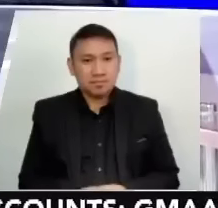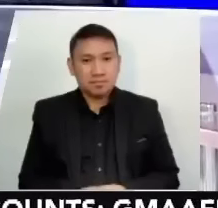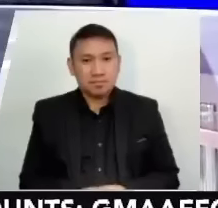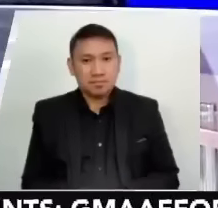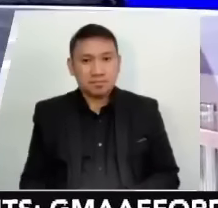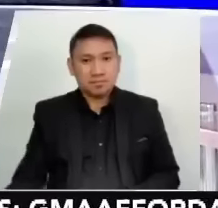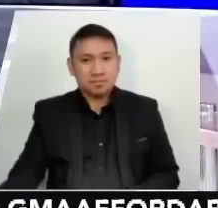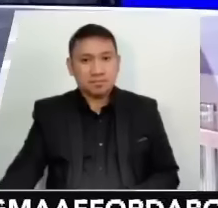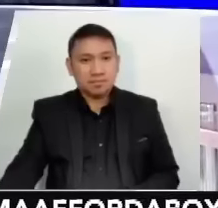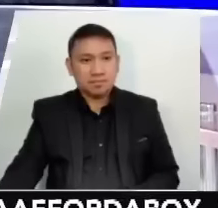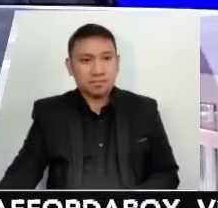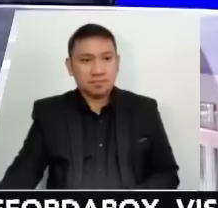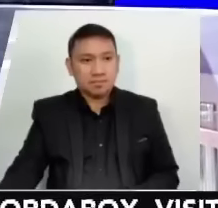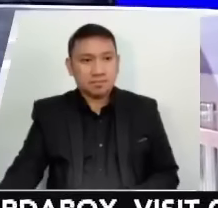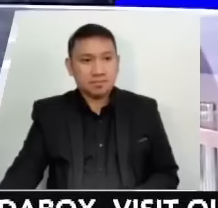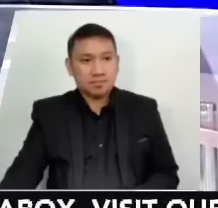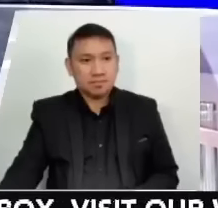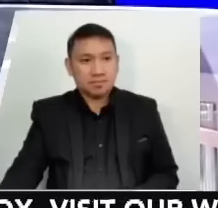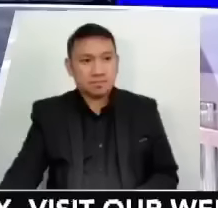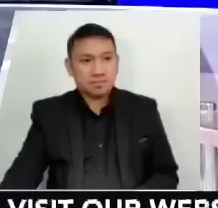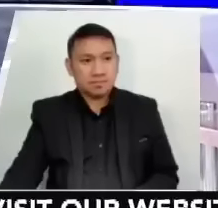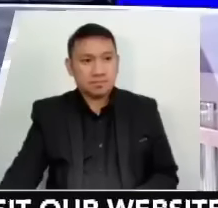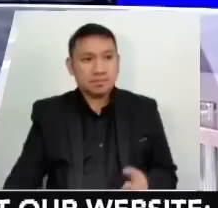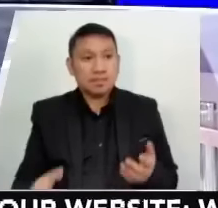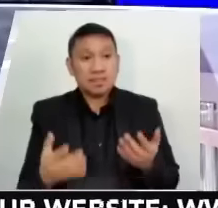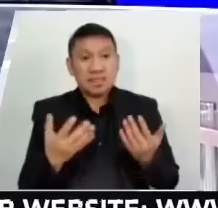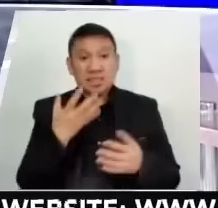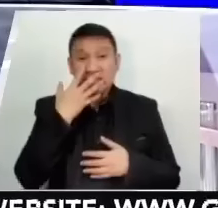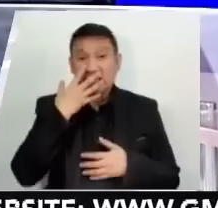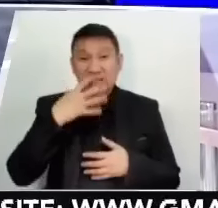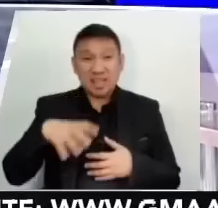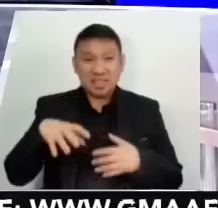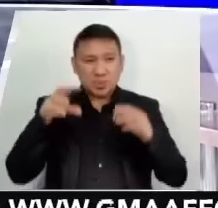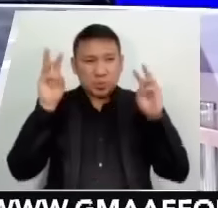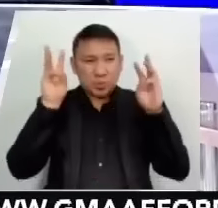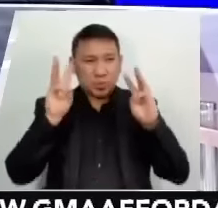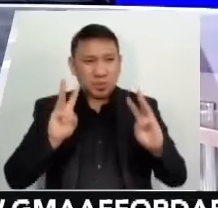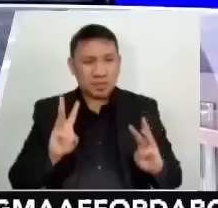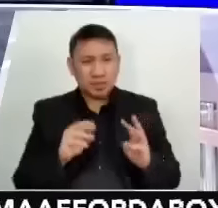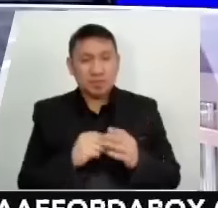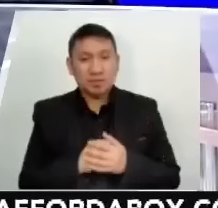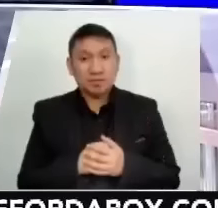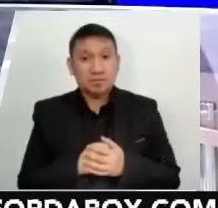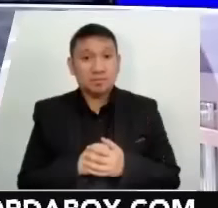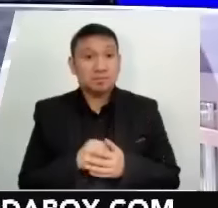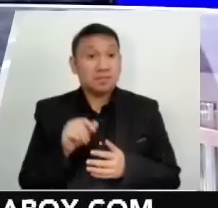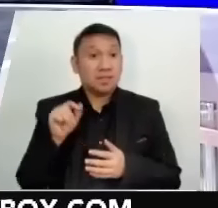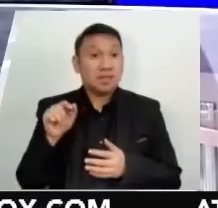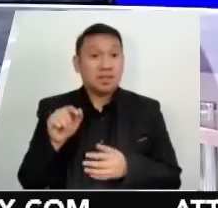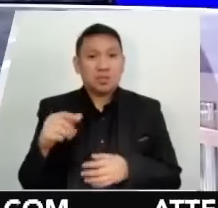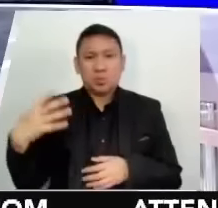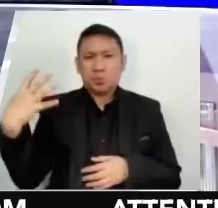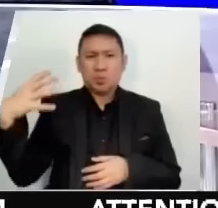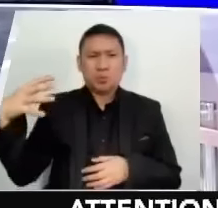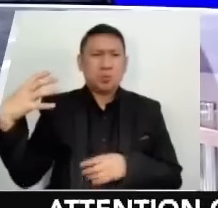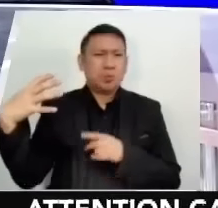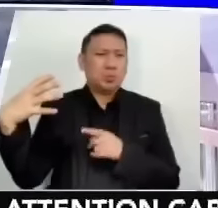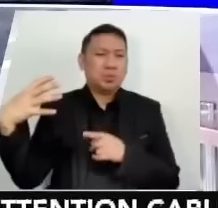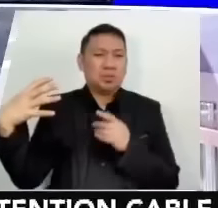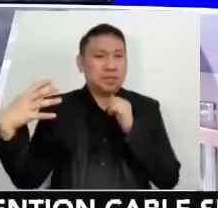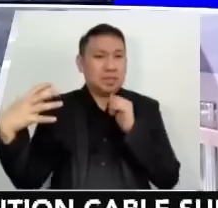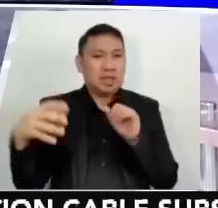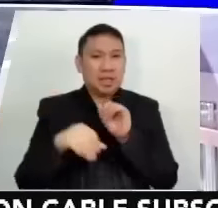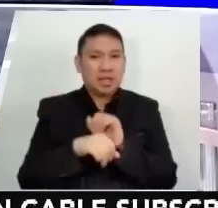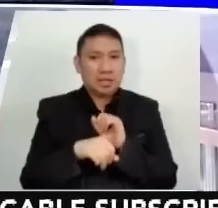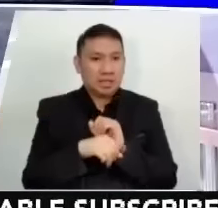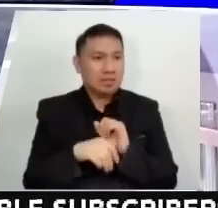dahil sa tumitinding init ng panahon tila wala ng patayan ang mga electric fan sa Batangas nga pato ang Reaper shops